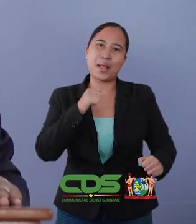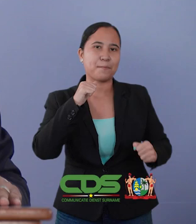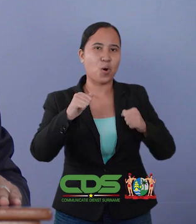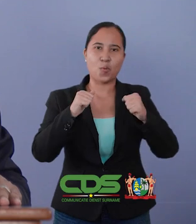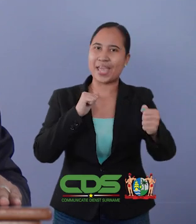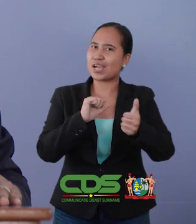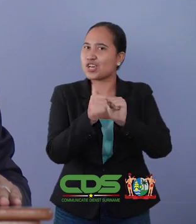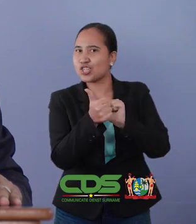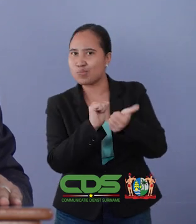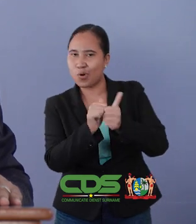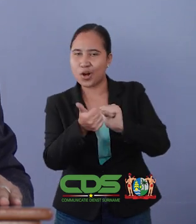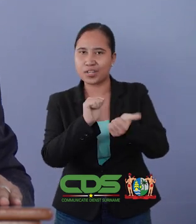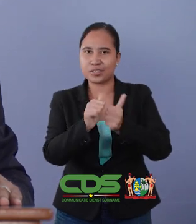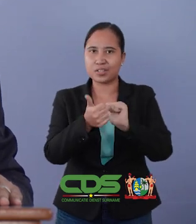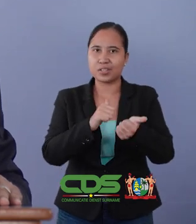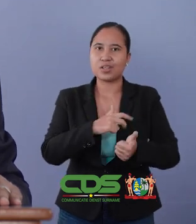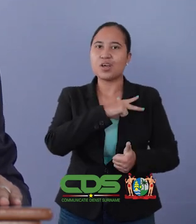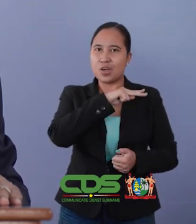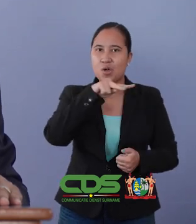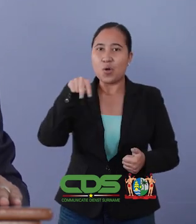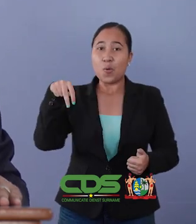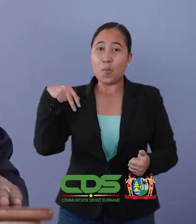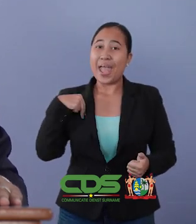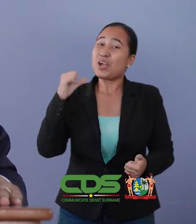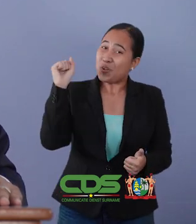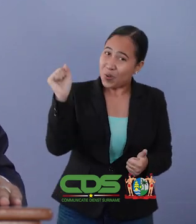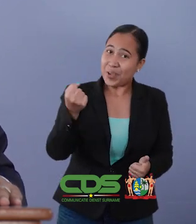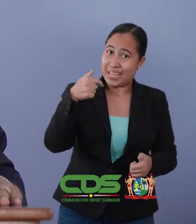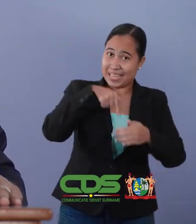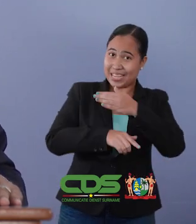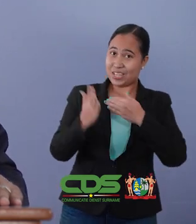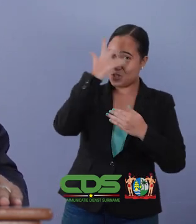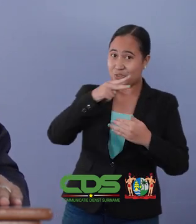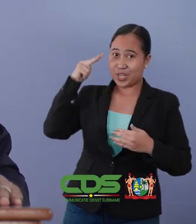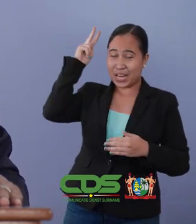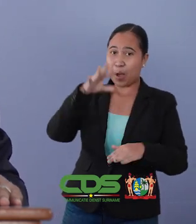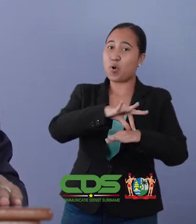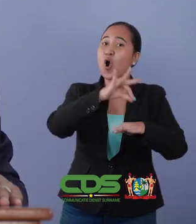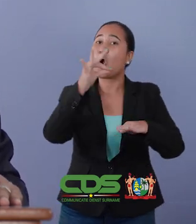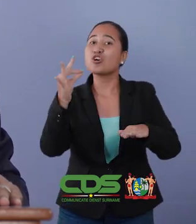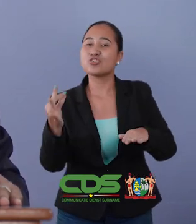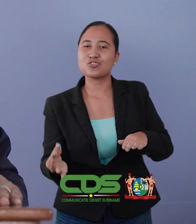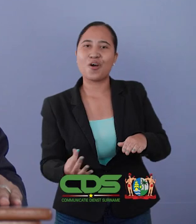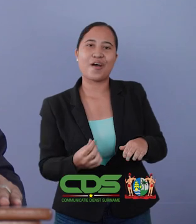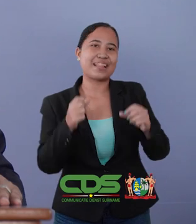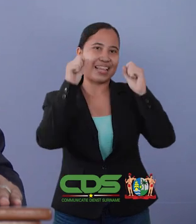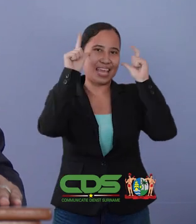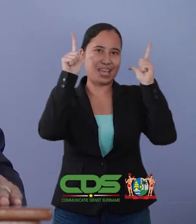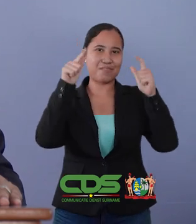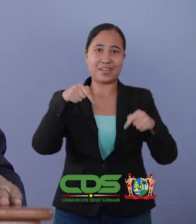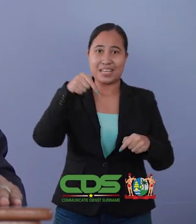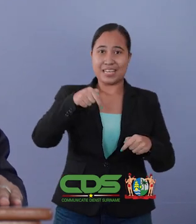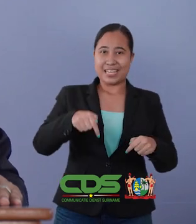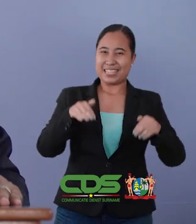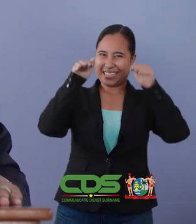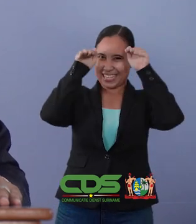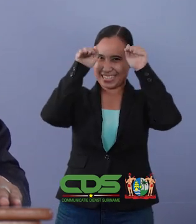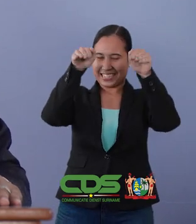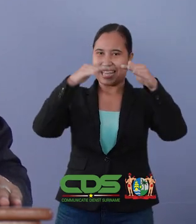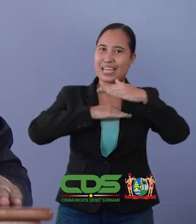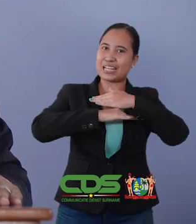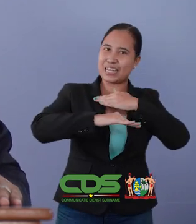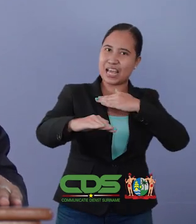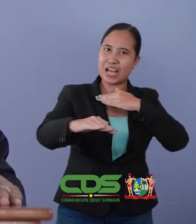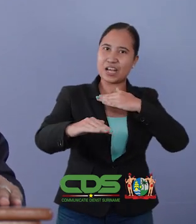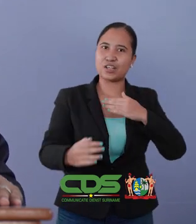alle randvoorwaarden in Suriname om gezond te kunnen leven. In ons gezegend land zijn gezonde groenten